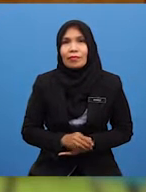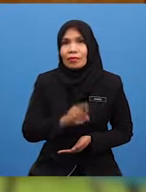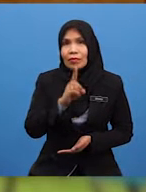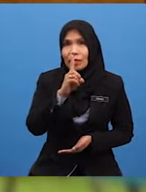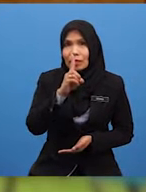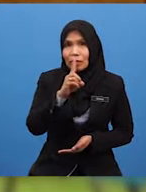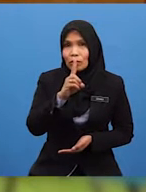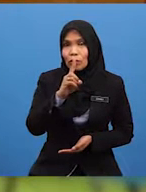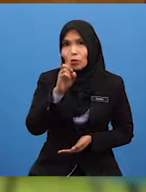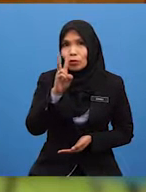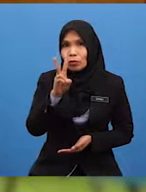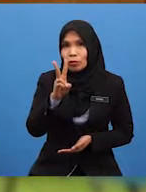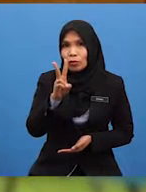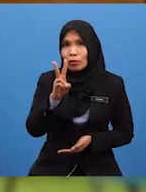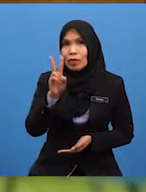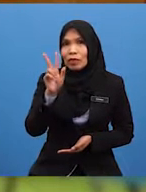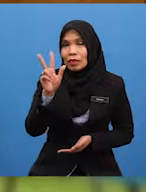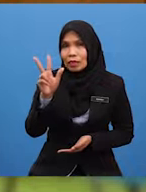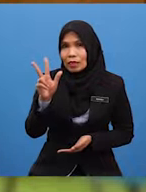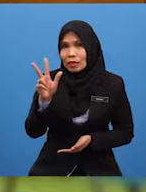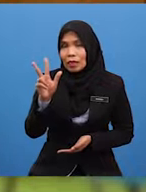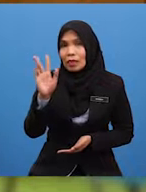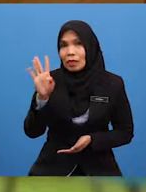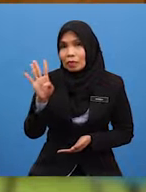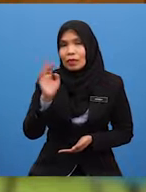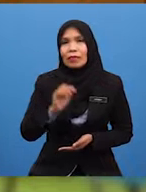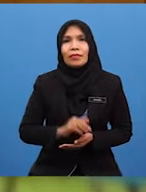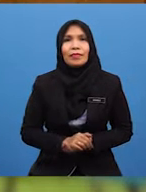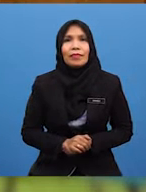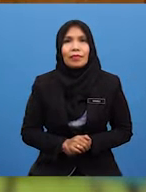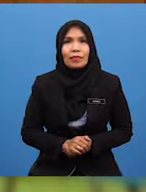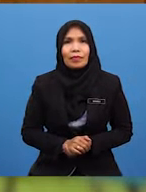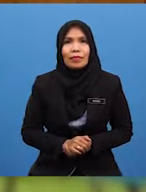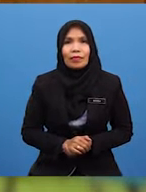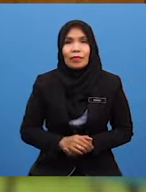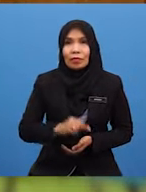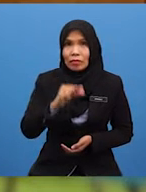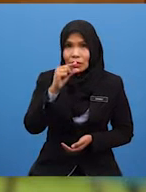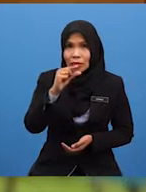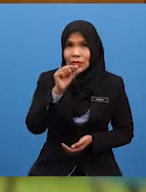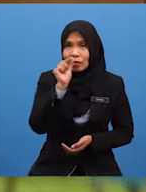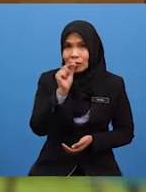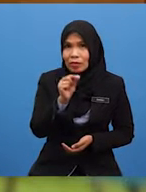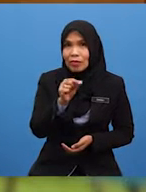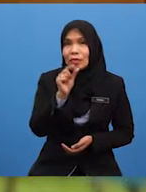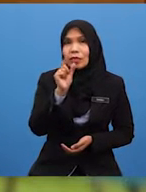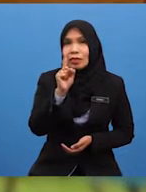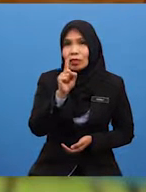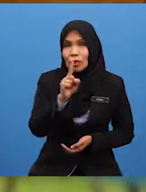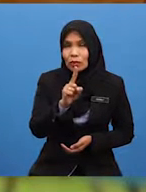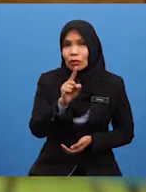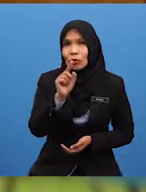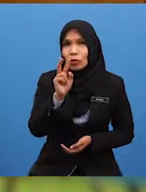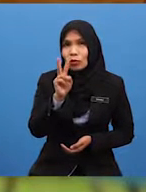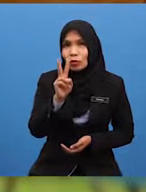1, 2, 3, 4. G titik 1,